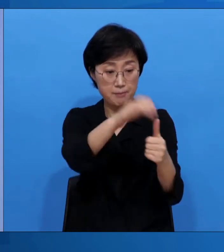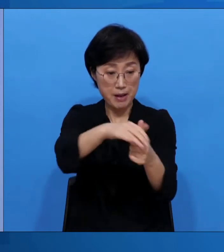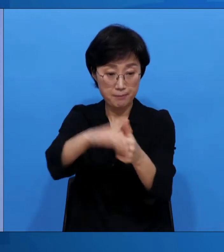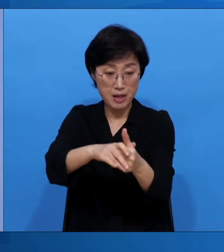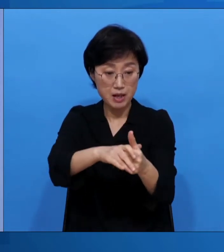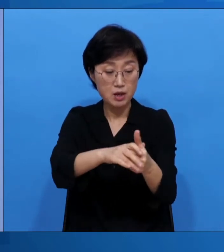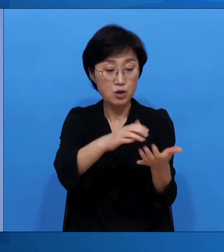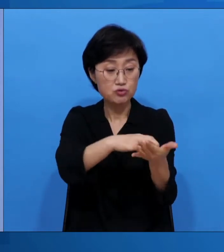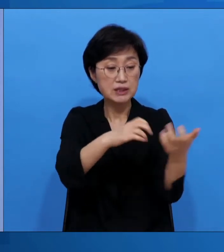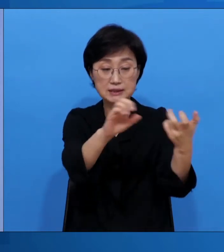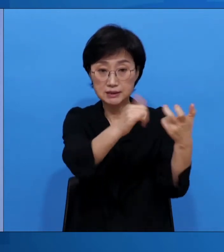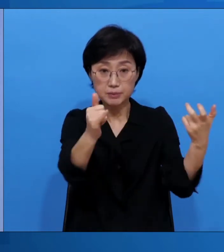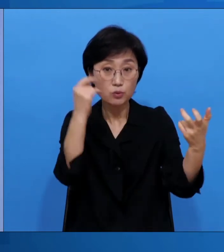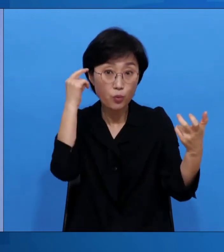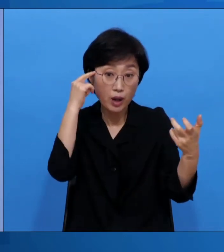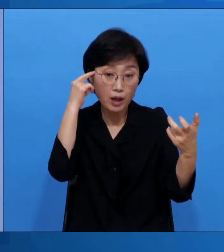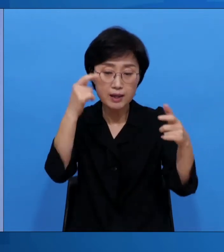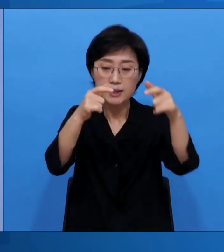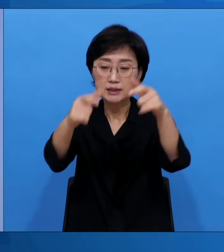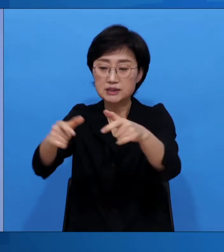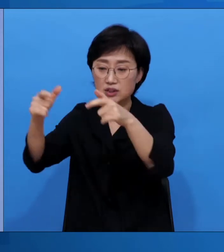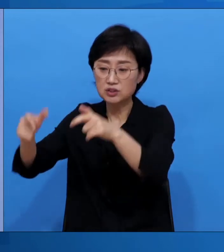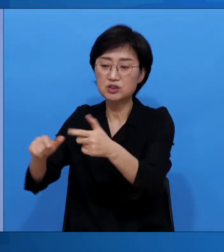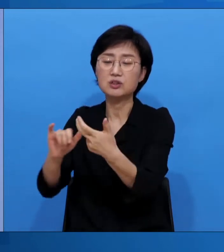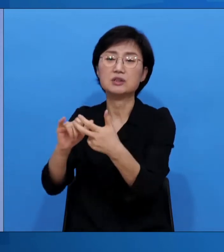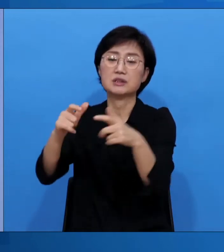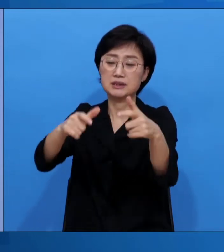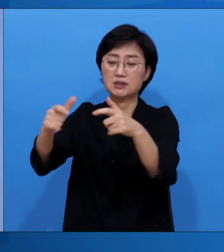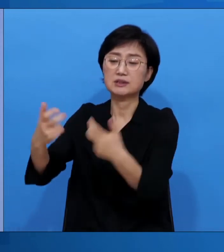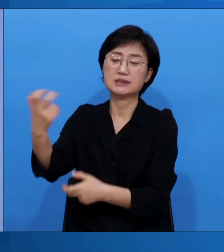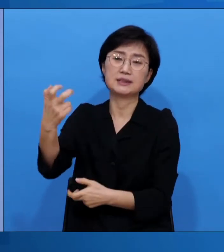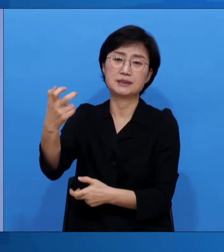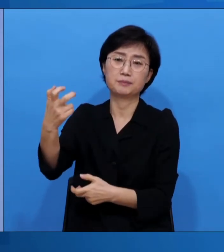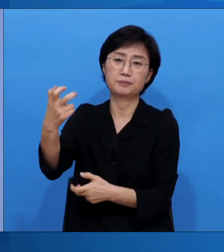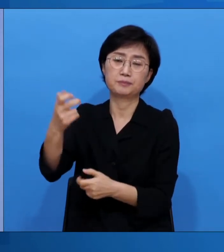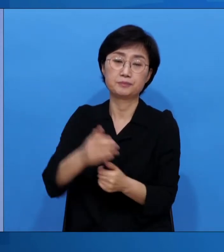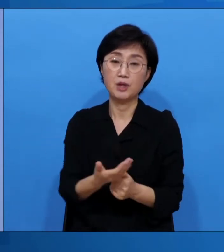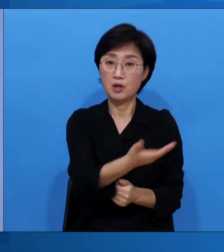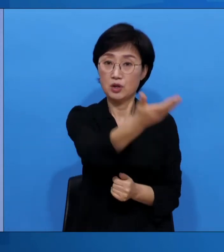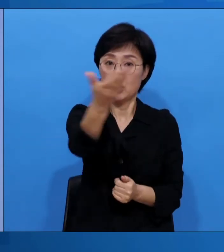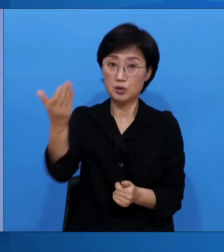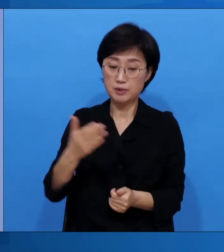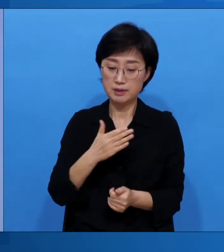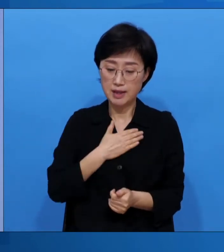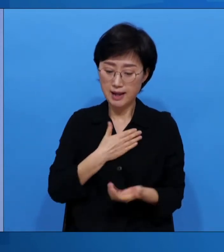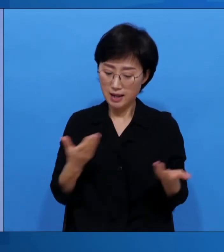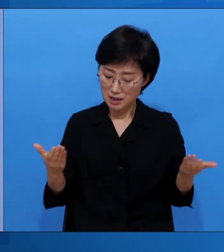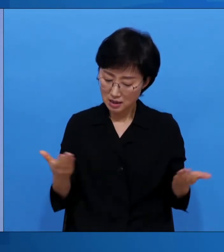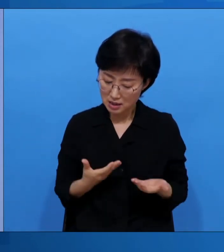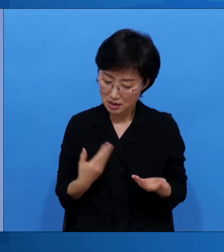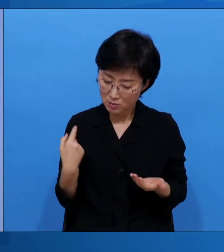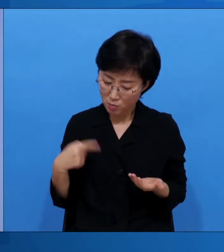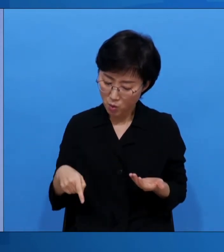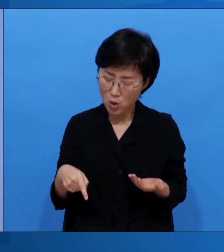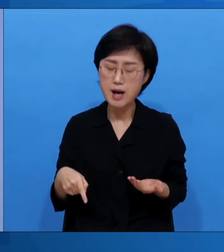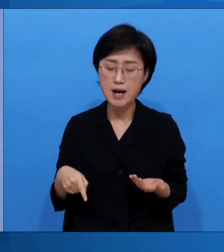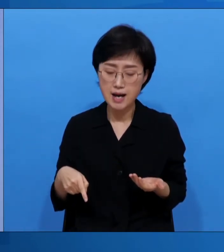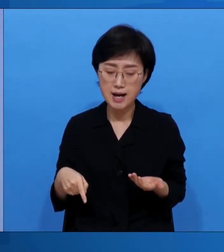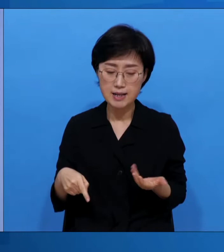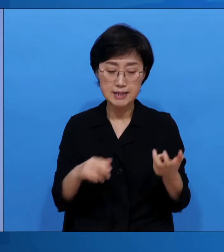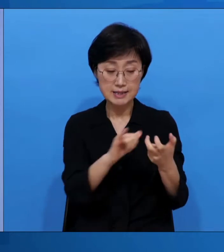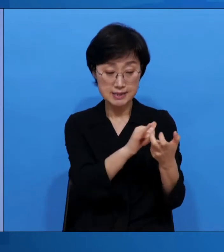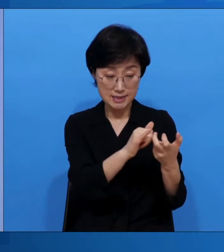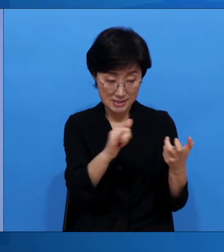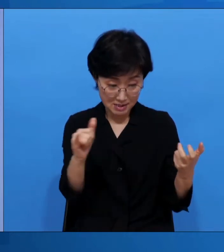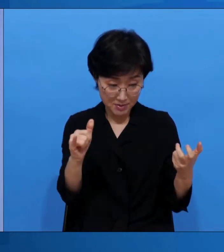the 70 regions. 여러분의 산업이 70지역, 70현장, 70나라 더 갈 수 있는 정도 돼야 돼요. And so your occupations and your business, it has to be